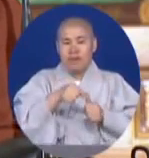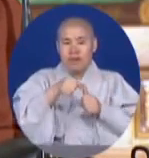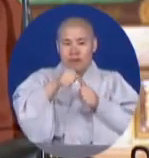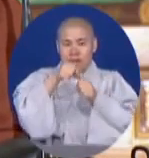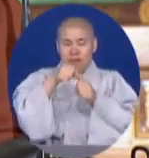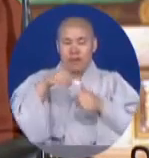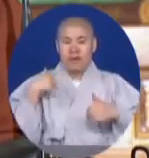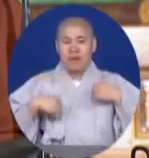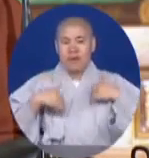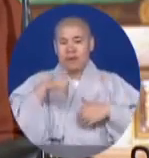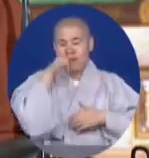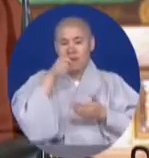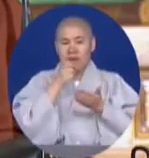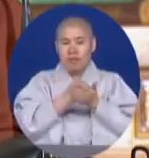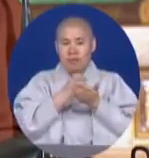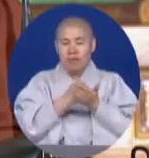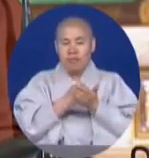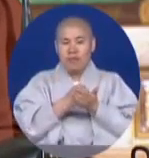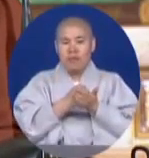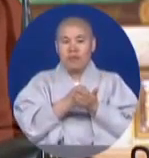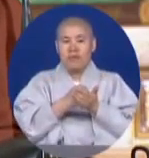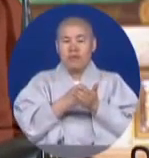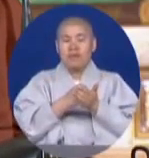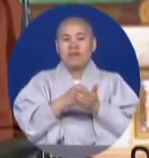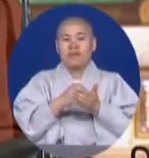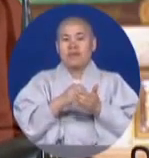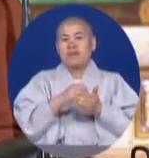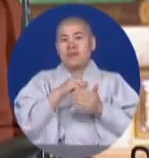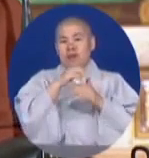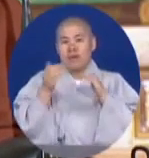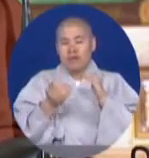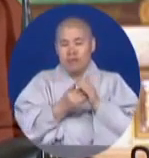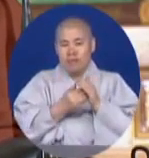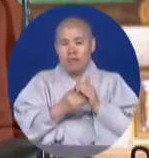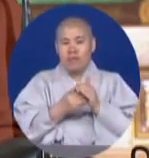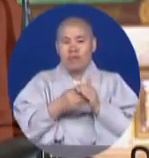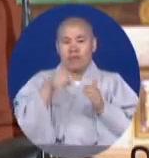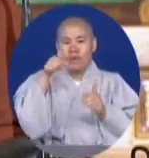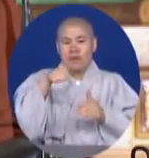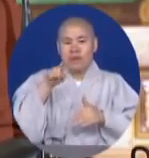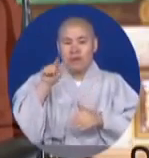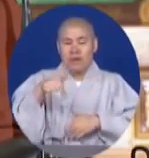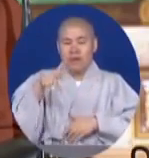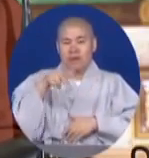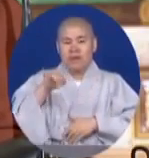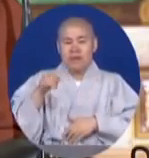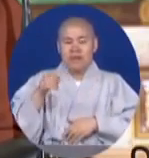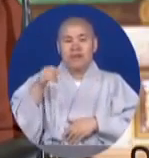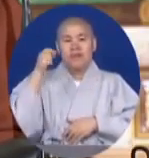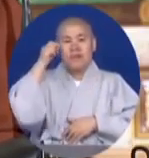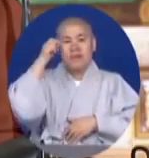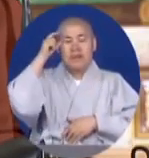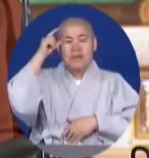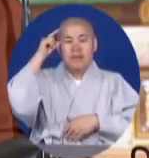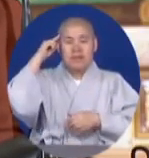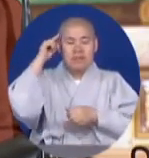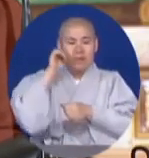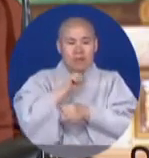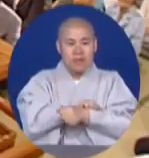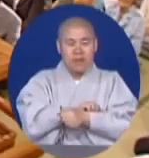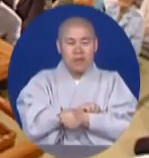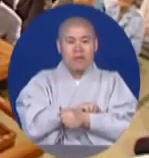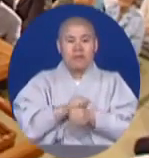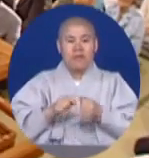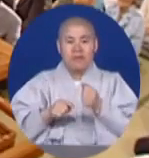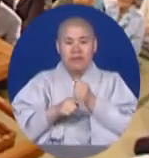하는 것은 법을 통달한 것이고 각지, 깨달은 지혜로 느끼는 낙이라고 하는 것은